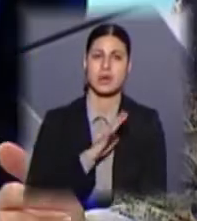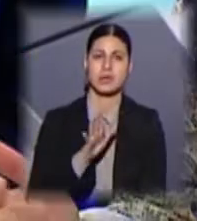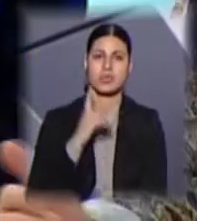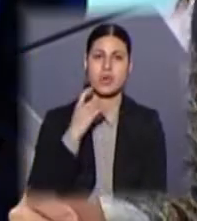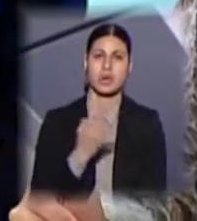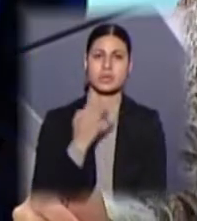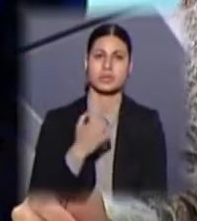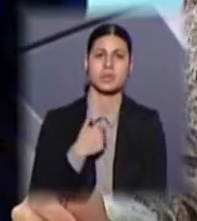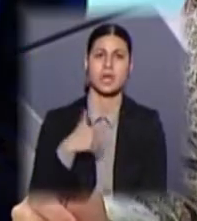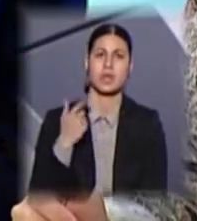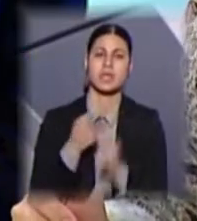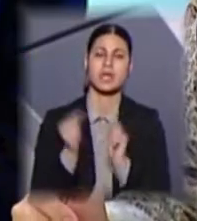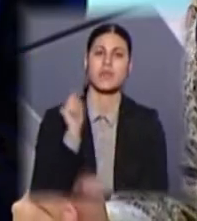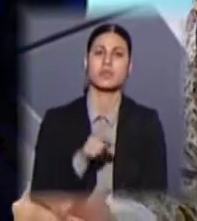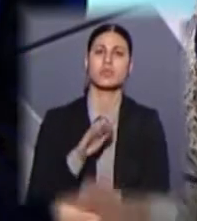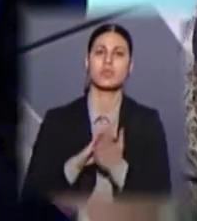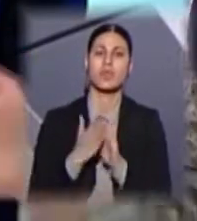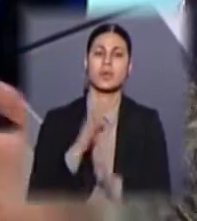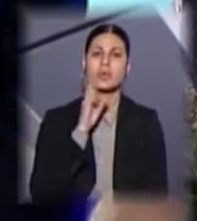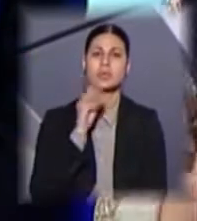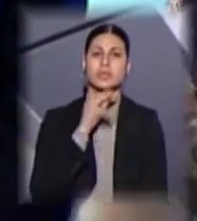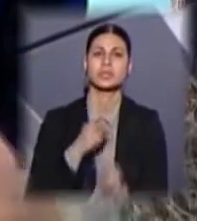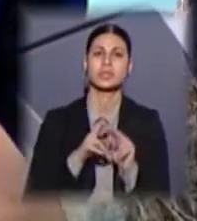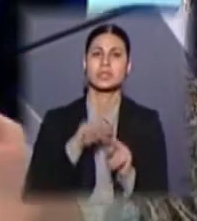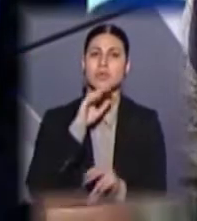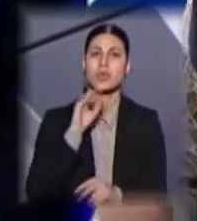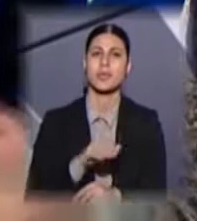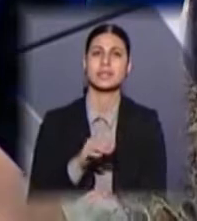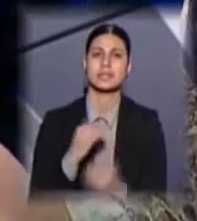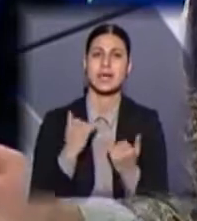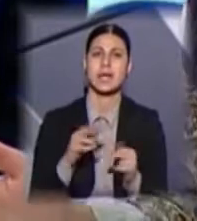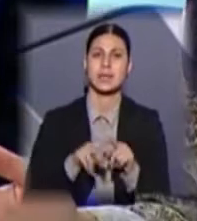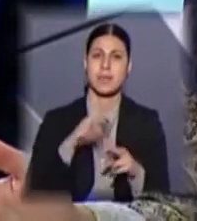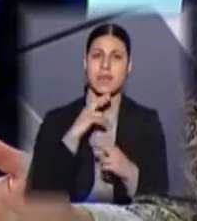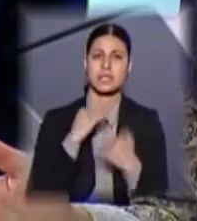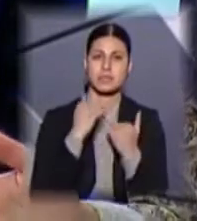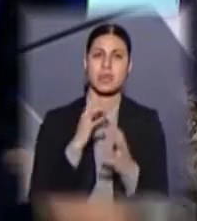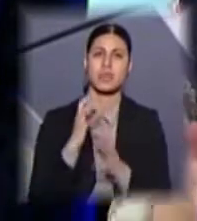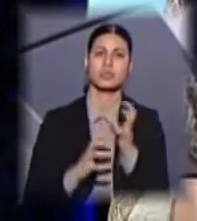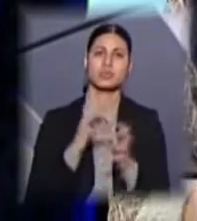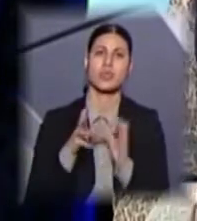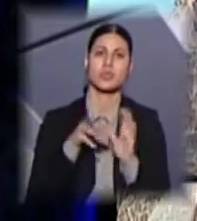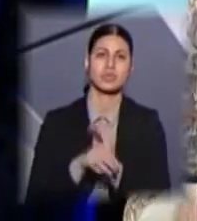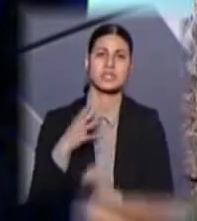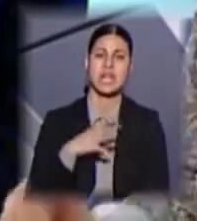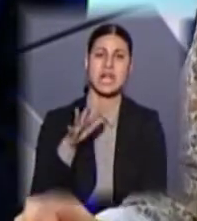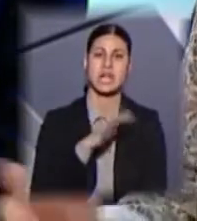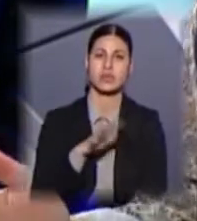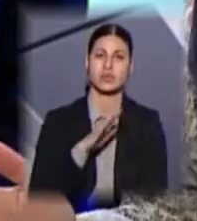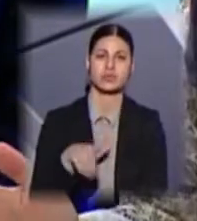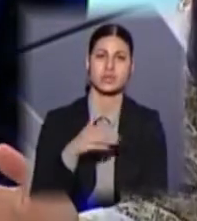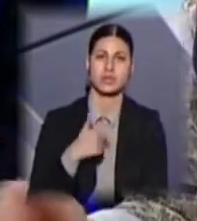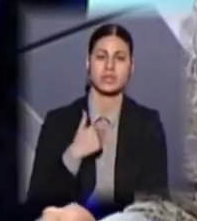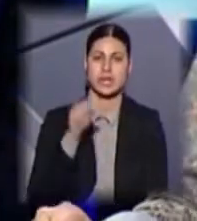Და მე არ მინდა დაუბრუნდეთ იმ მდგომარეობას, როდესაც ის პროფესია, რომელიც არსებობს და პატივსაცემია მთელ მსოფლიოში, საქართველოში აღარ არსებობდეს.